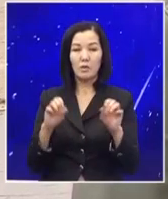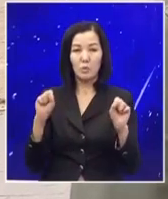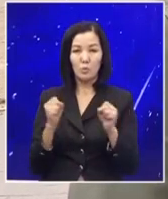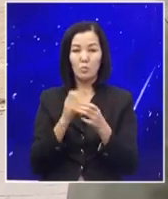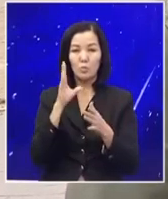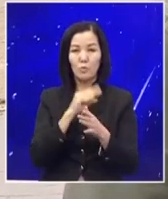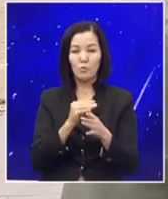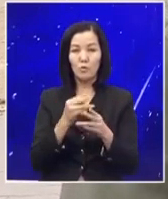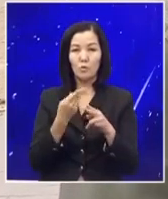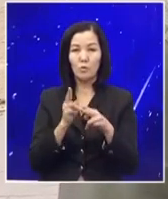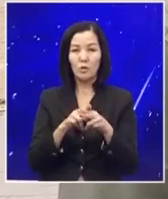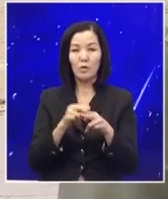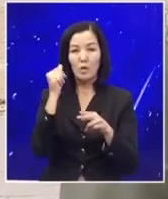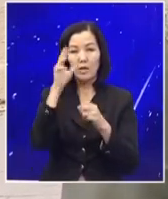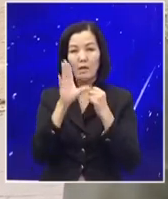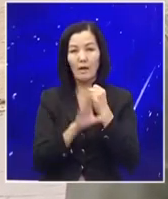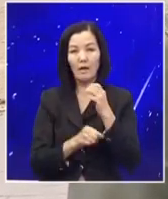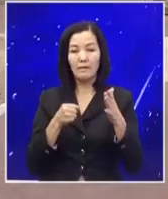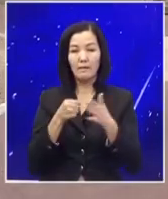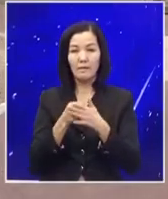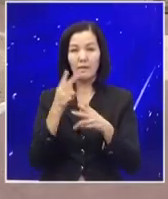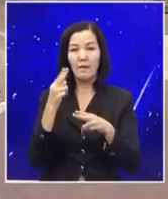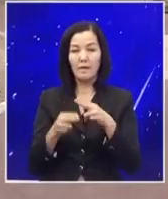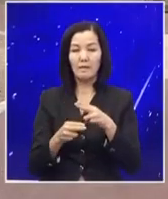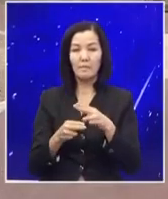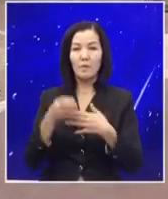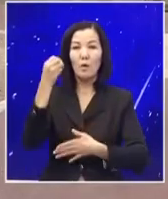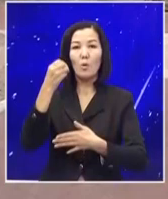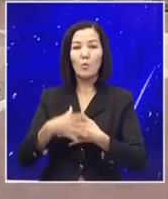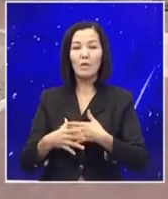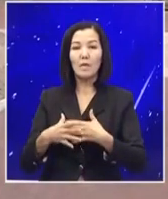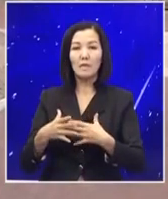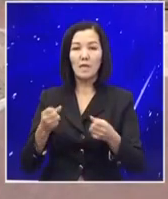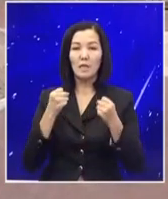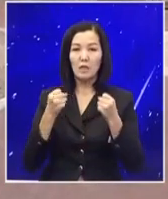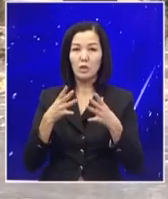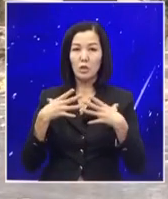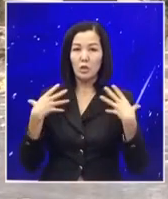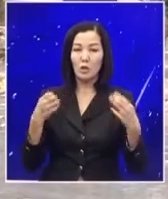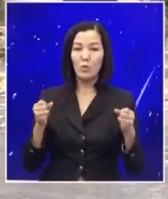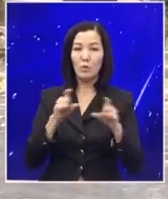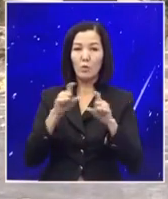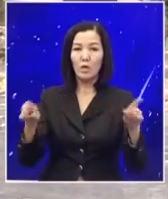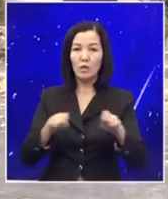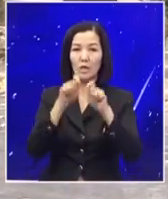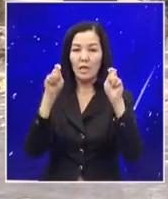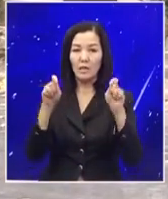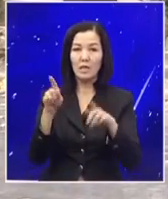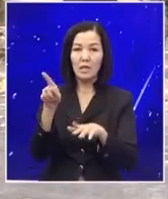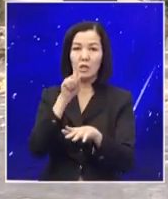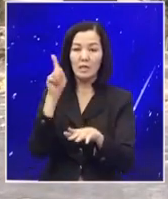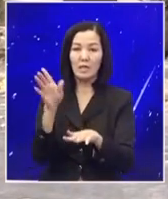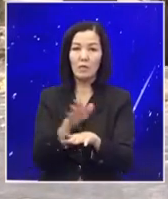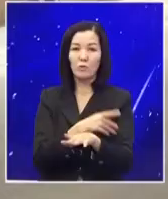Құдай қаласа, осы жылдың аяғына дейін бітіруге тырысамыз. Аудан орталығында дене шынықтыру сауықтыру кешені ашылмақ. Бұл аймақ жастарының көптен